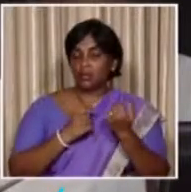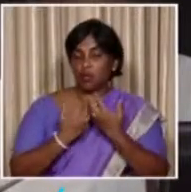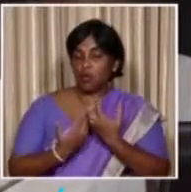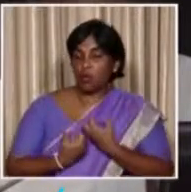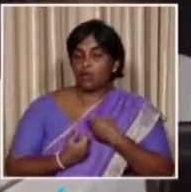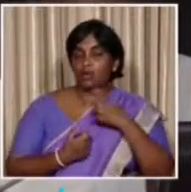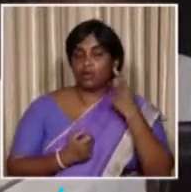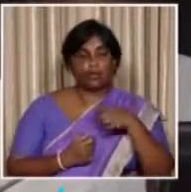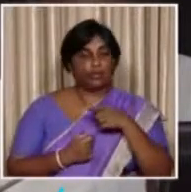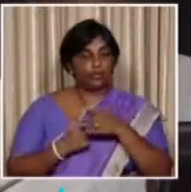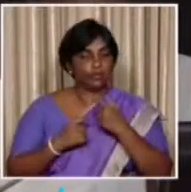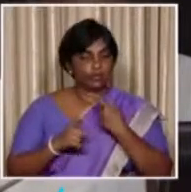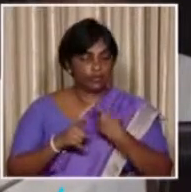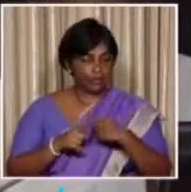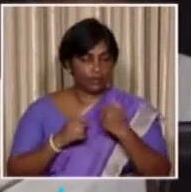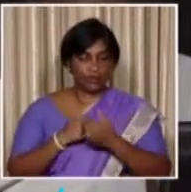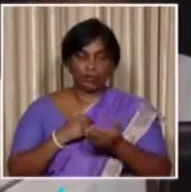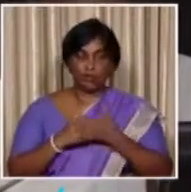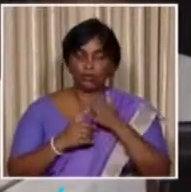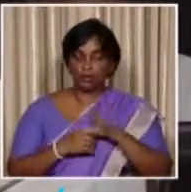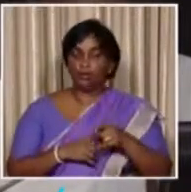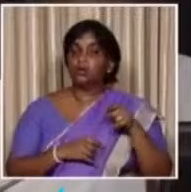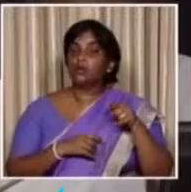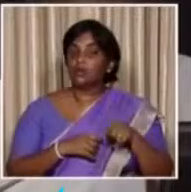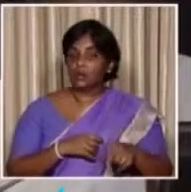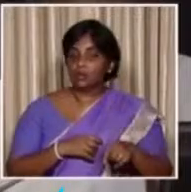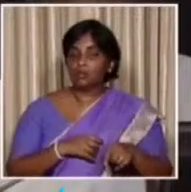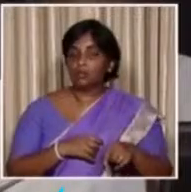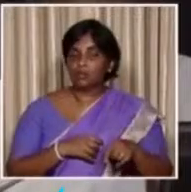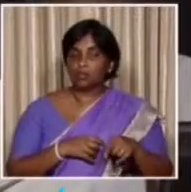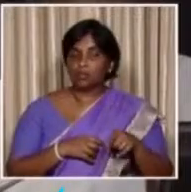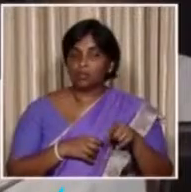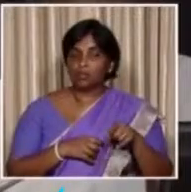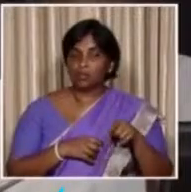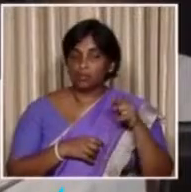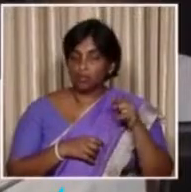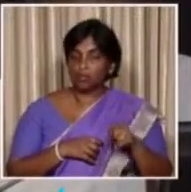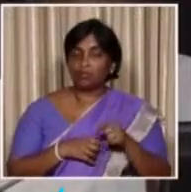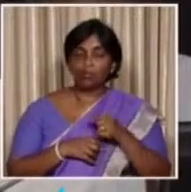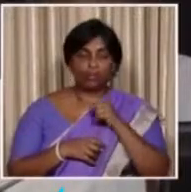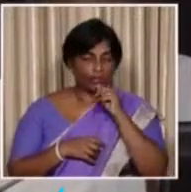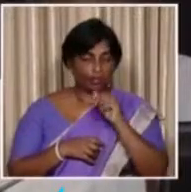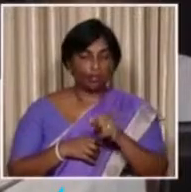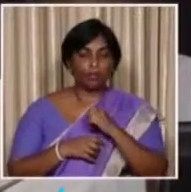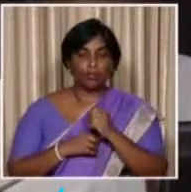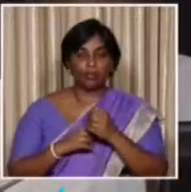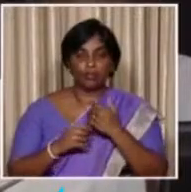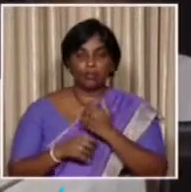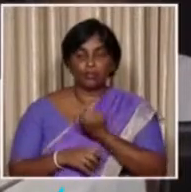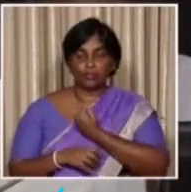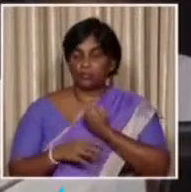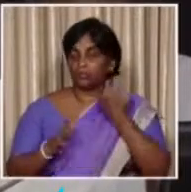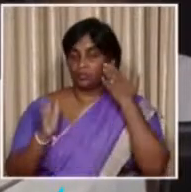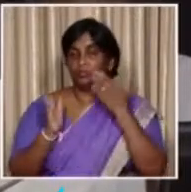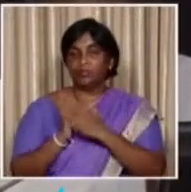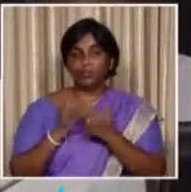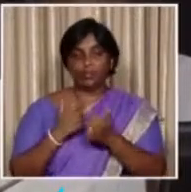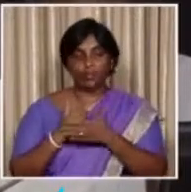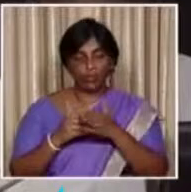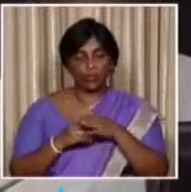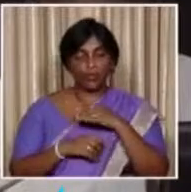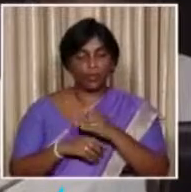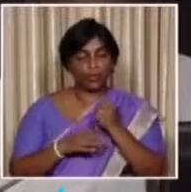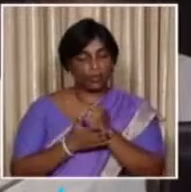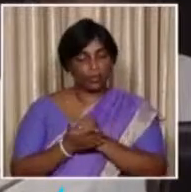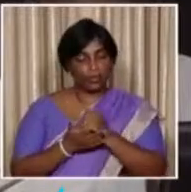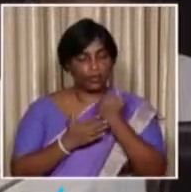උවමනාව නිසා මේක මෙහෙම කරා. ඒක අපි මේකේ අද ඒකේ ඒකාන්ත වශයෙන්ම කාඩියෝතර සෙකියුරිටි එක හැදෙන්න ඕනේ. ඒකේ තියෙන මොකද